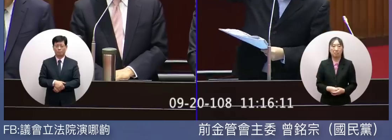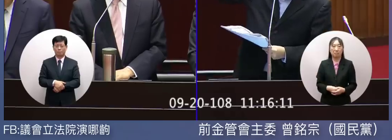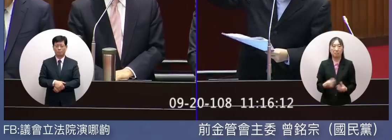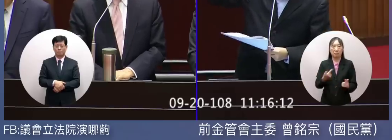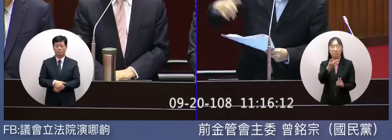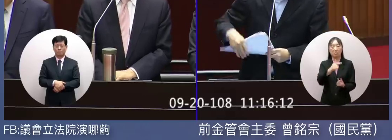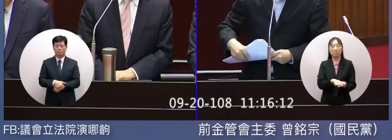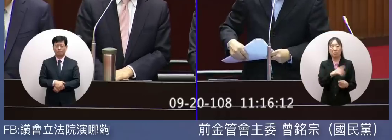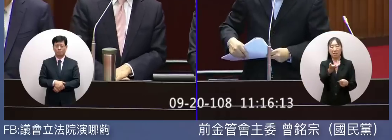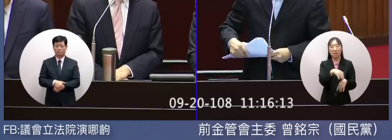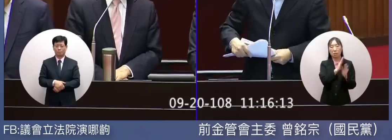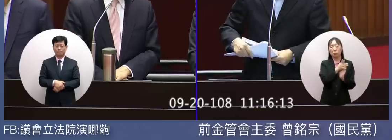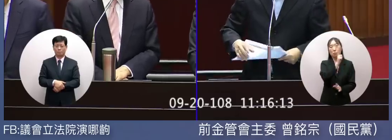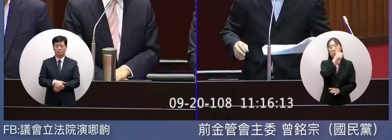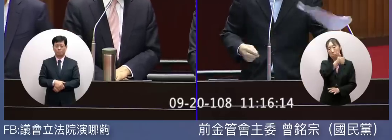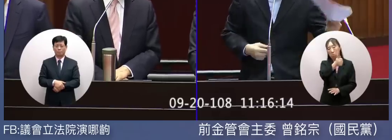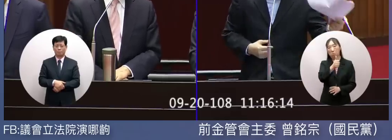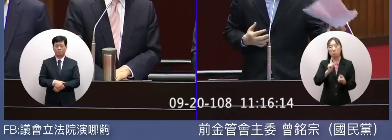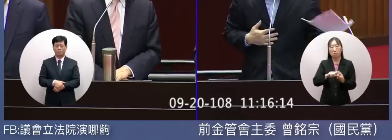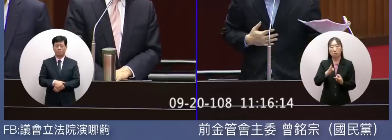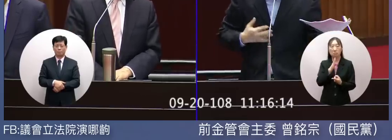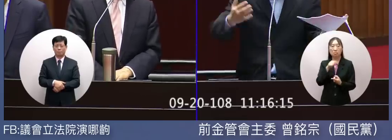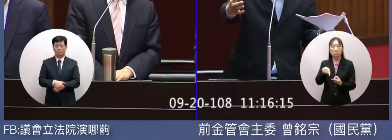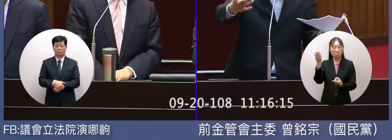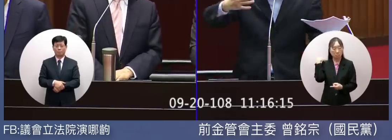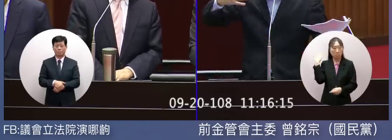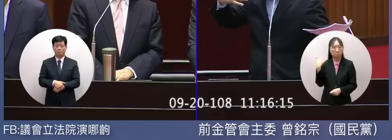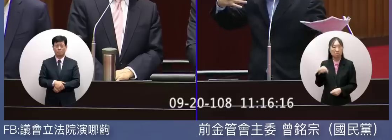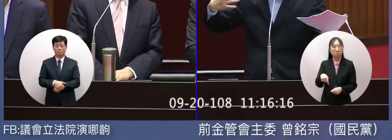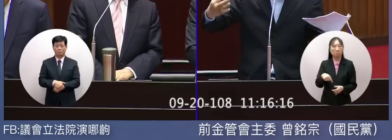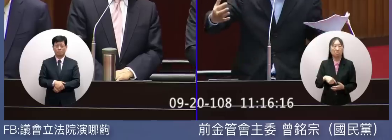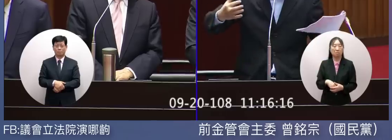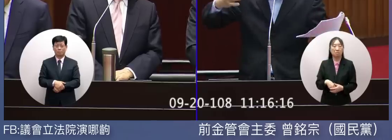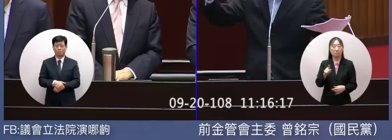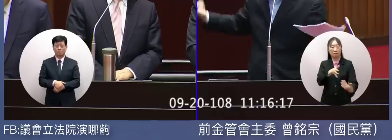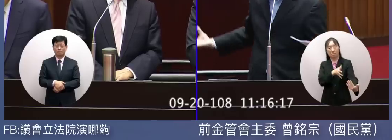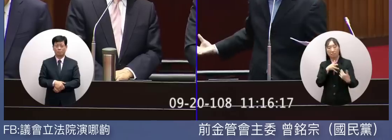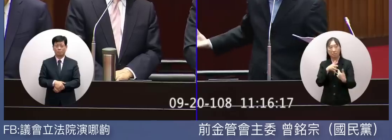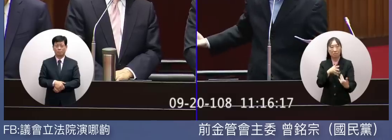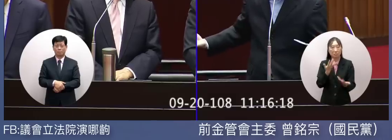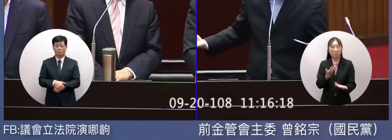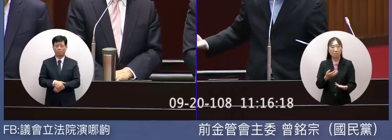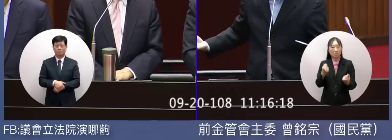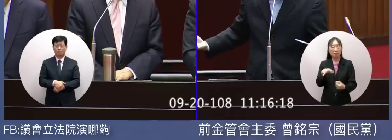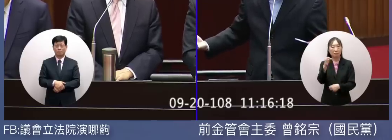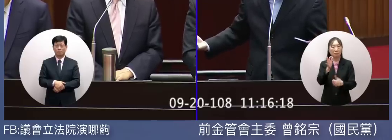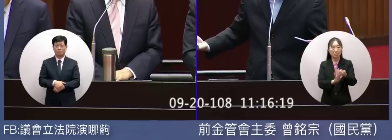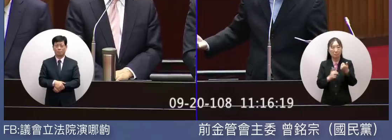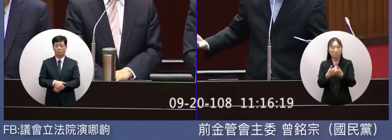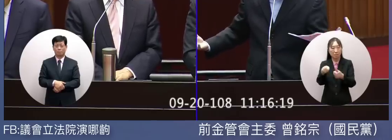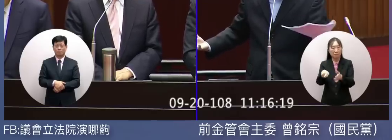了光明面好的一面，这个当时在这里在对答或者是在财委会的时候，